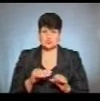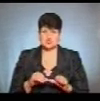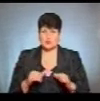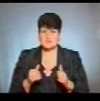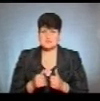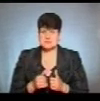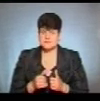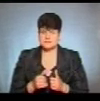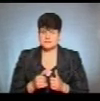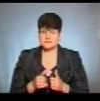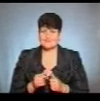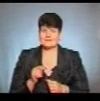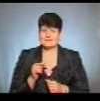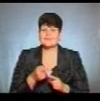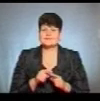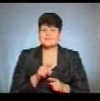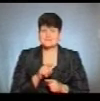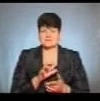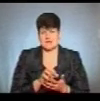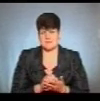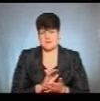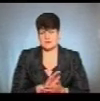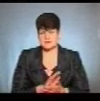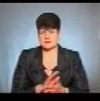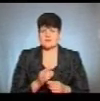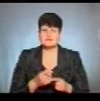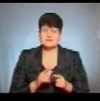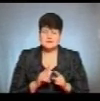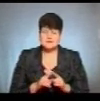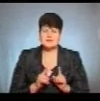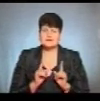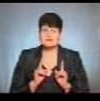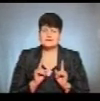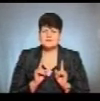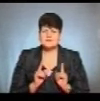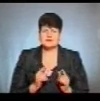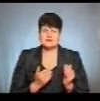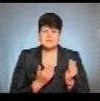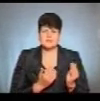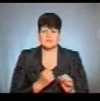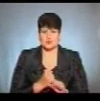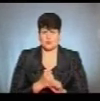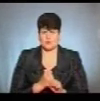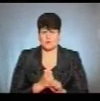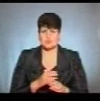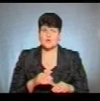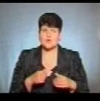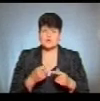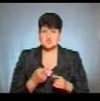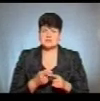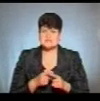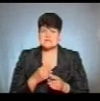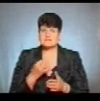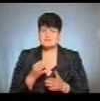комісія тим займається. І це виключно її робота. Отже, це